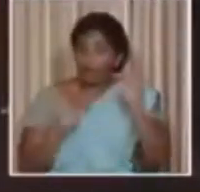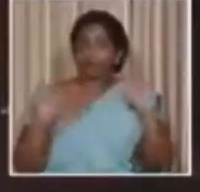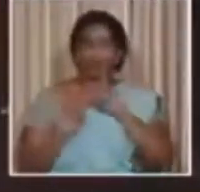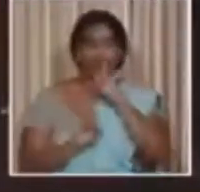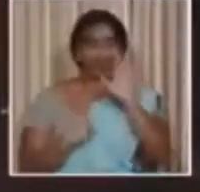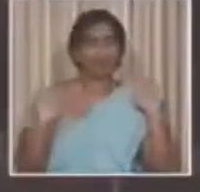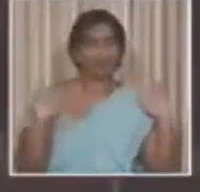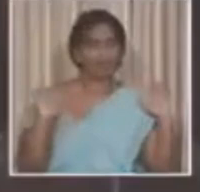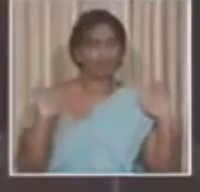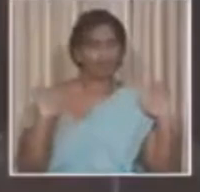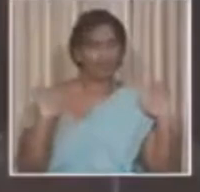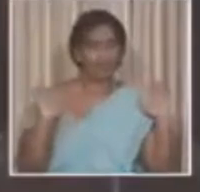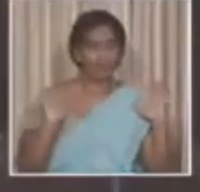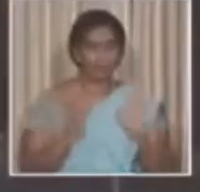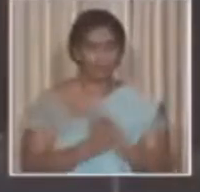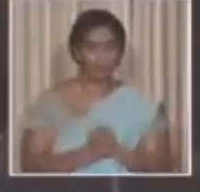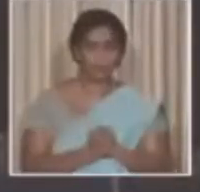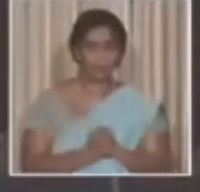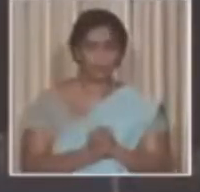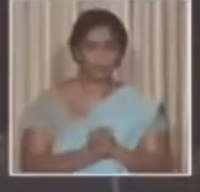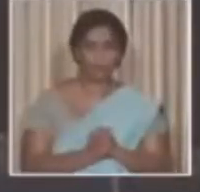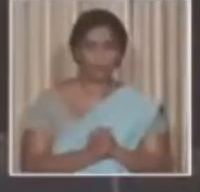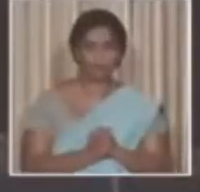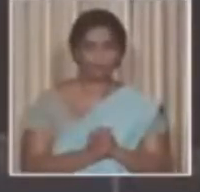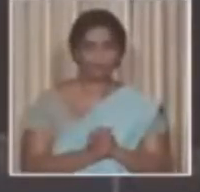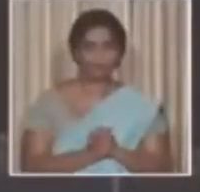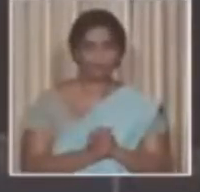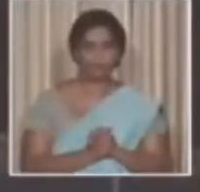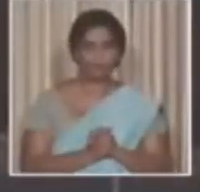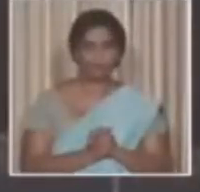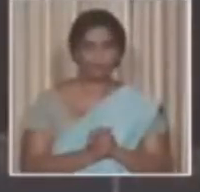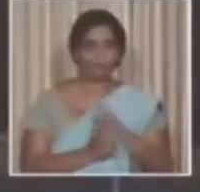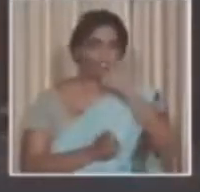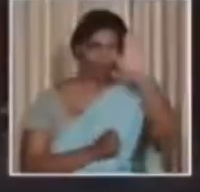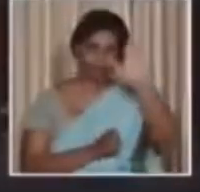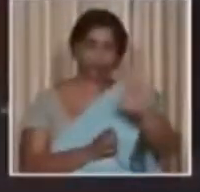කියලා මම ඇහුවේ. මේ අමාත්‍යංශය අනේ වාඩි වෙන්න ඔබතුමා කටවහගෙන.